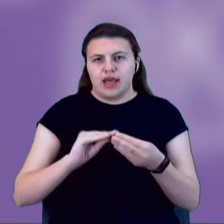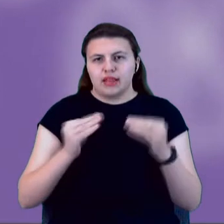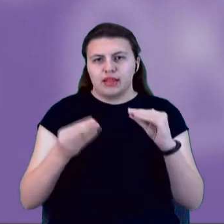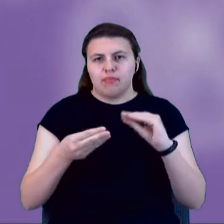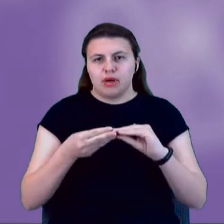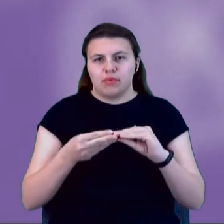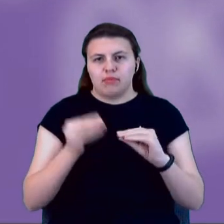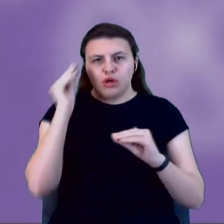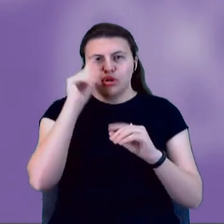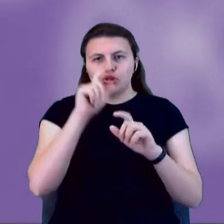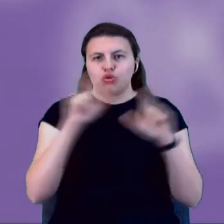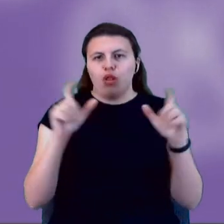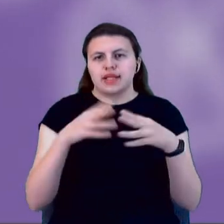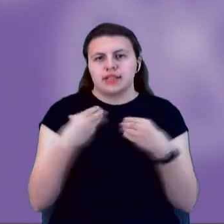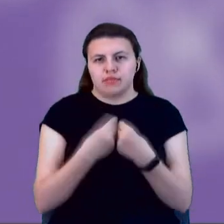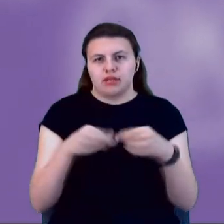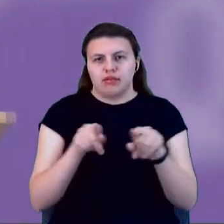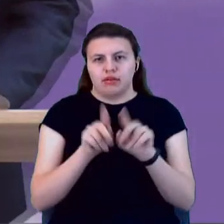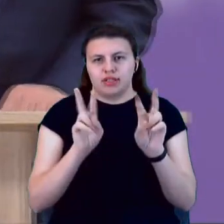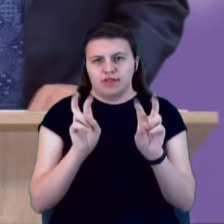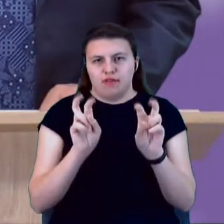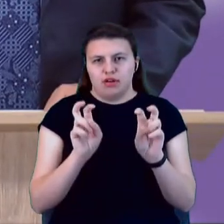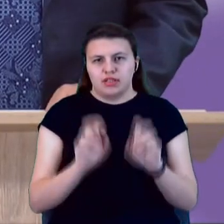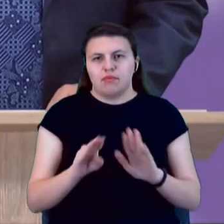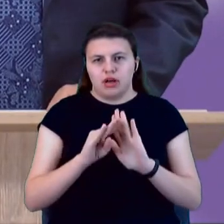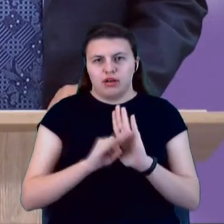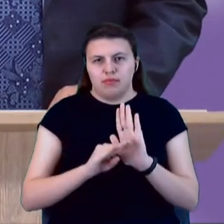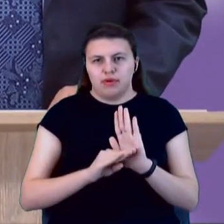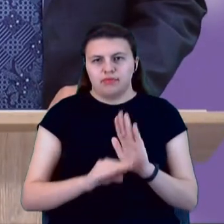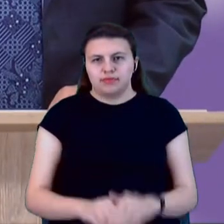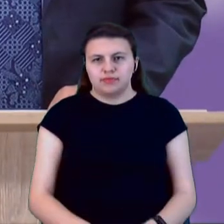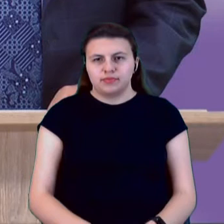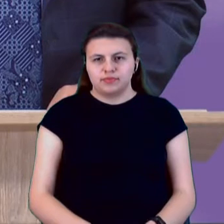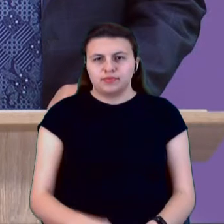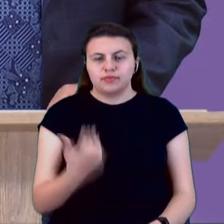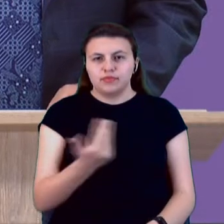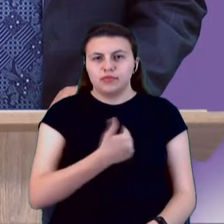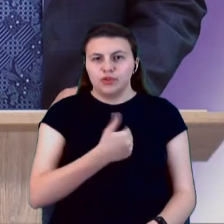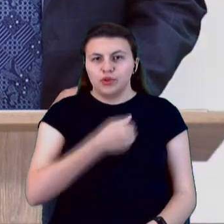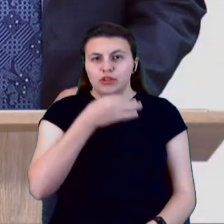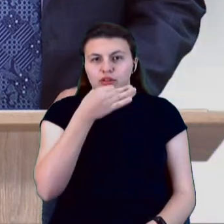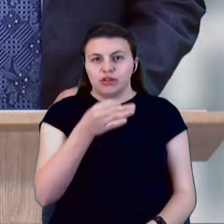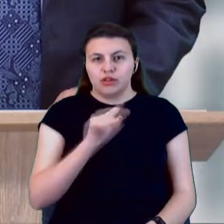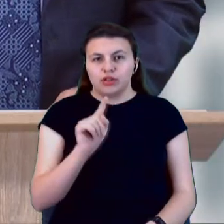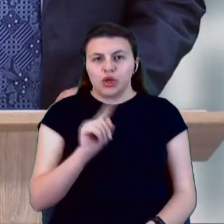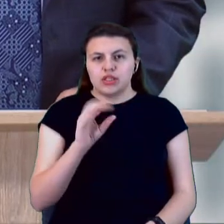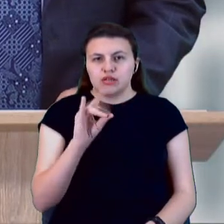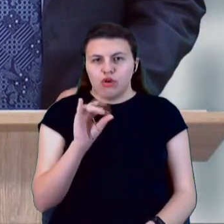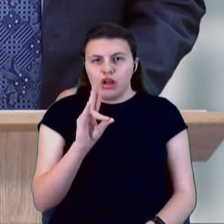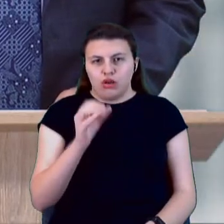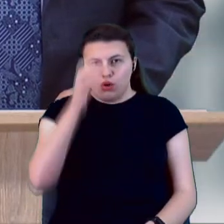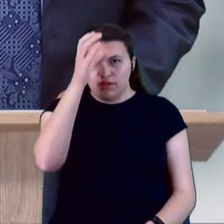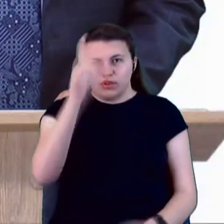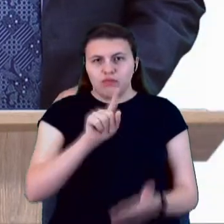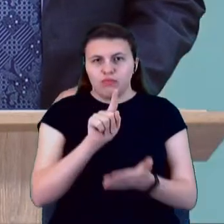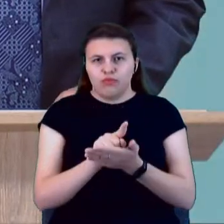Школа сім'ї, так називаємо. Є програма. Тобто ви хочете сказати, що сексуальна освіта, вона має бути